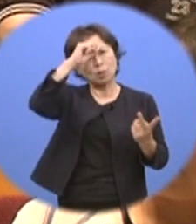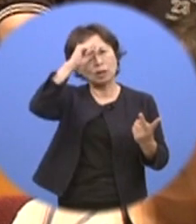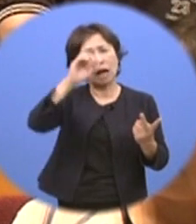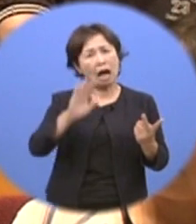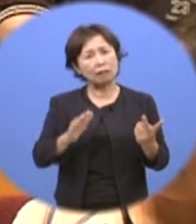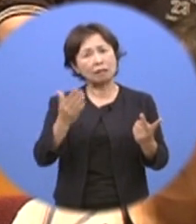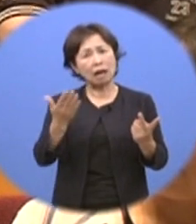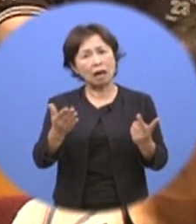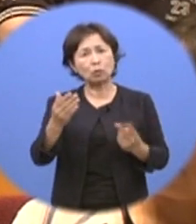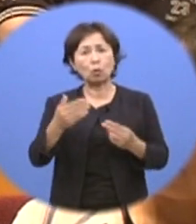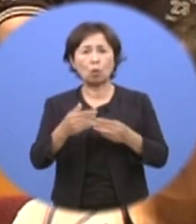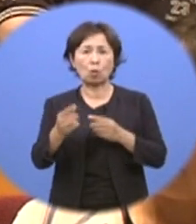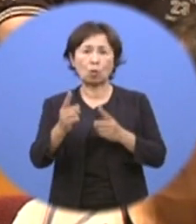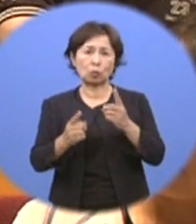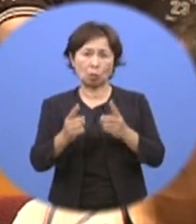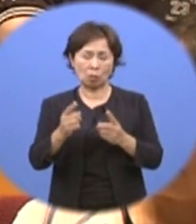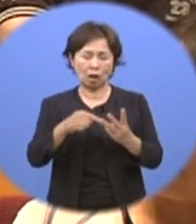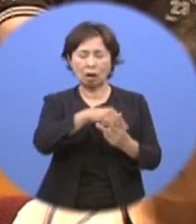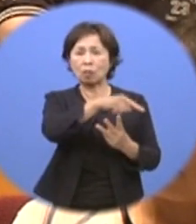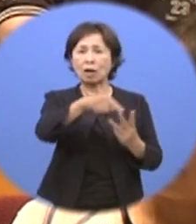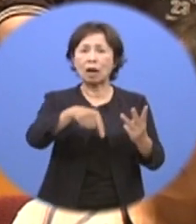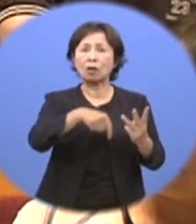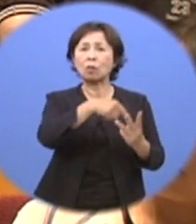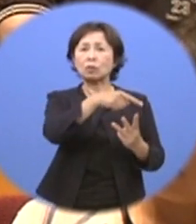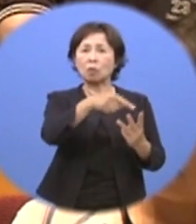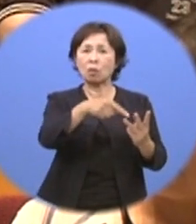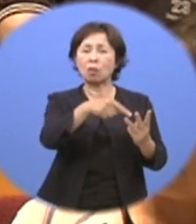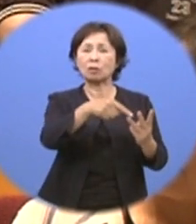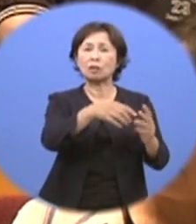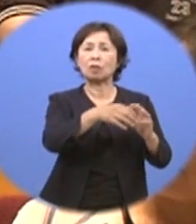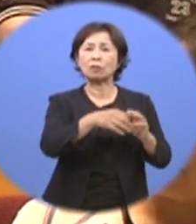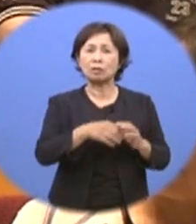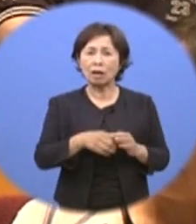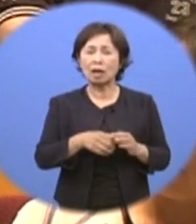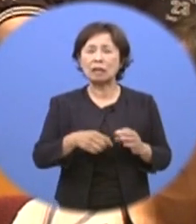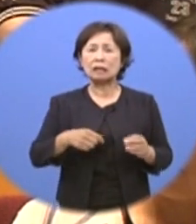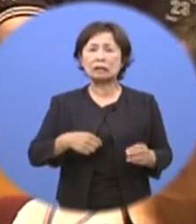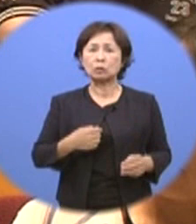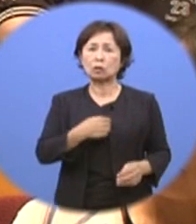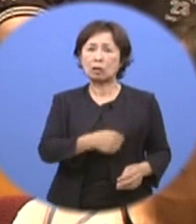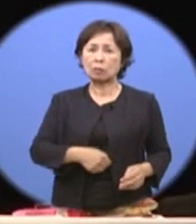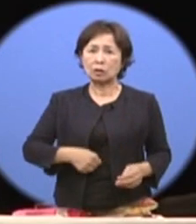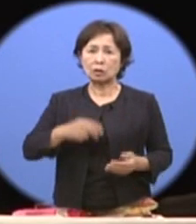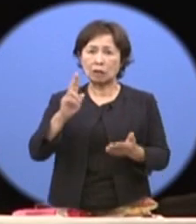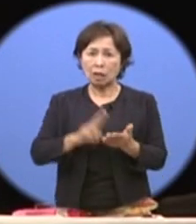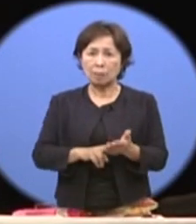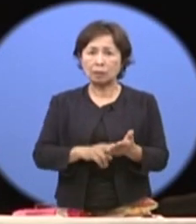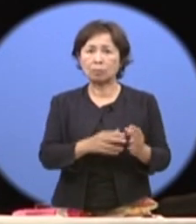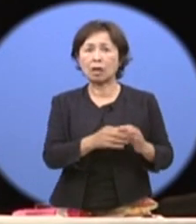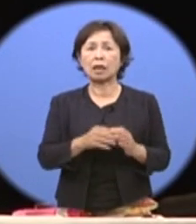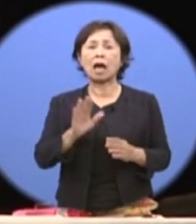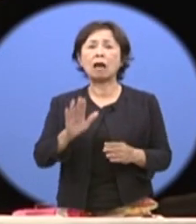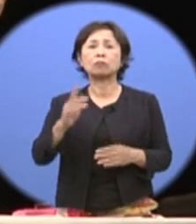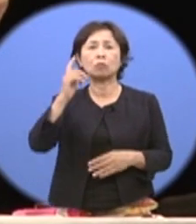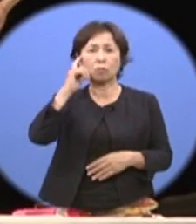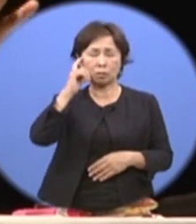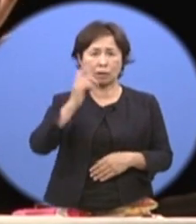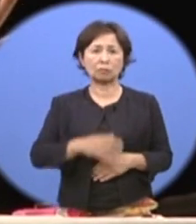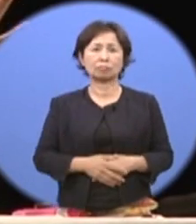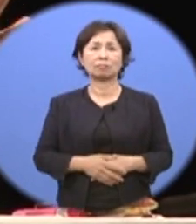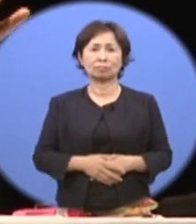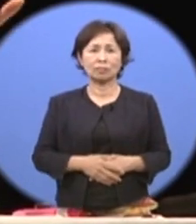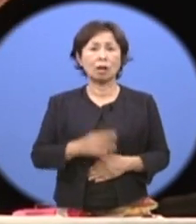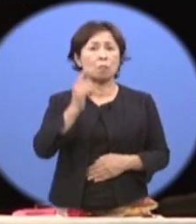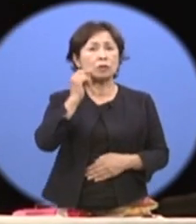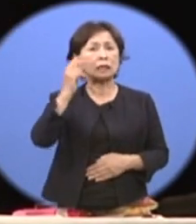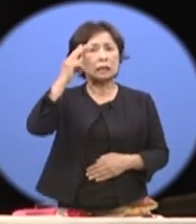ているか持っていないかというようなことがですね、大きくやはり意思決定に関係すると思うんですよね。 もし認知症になったと